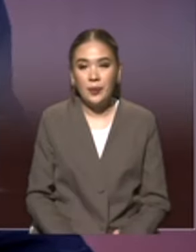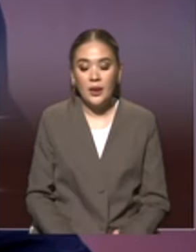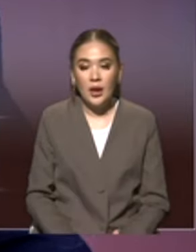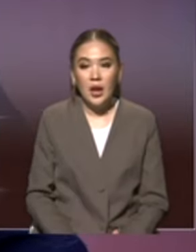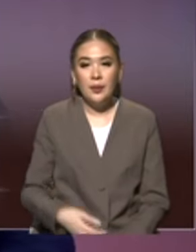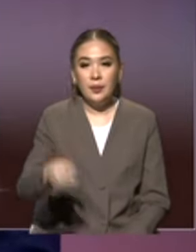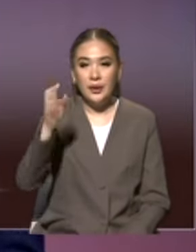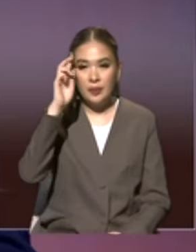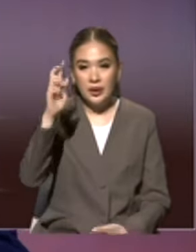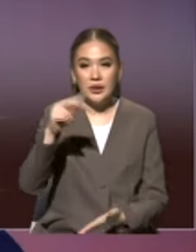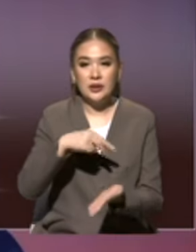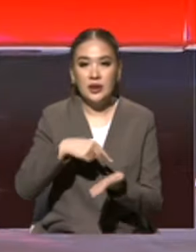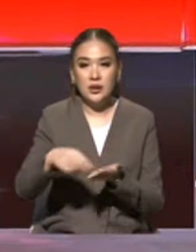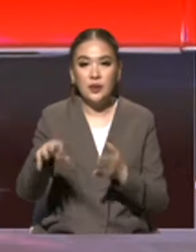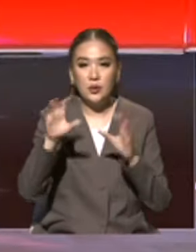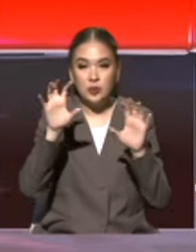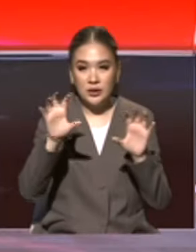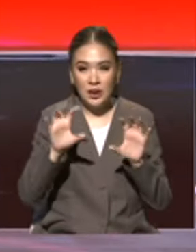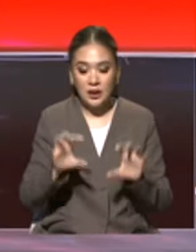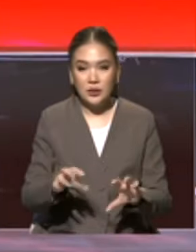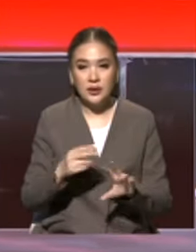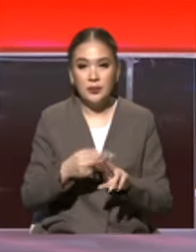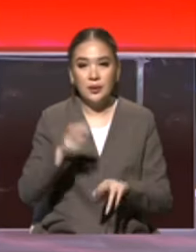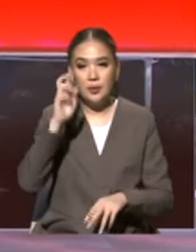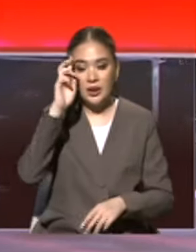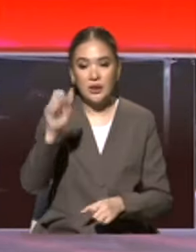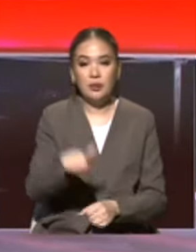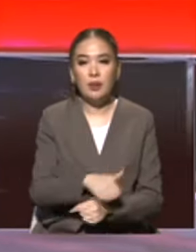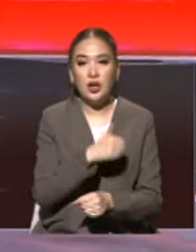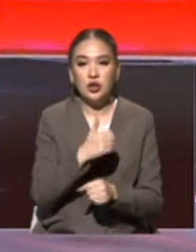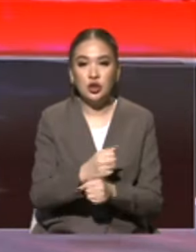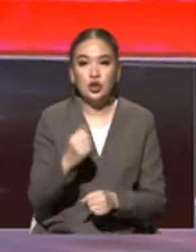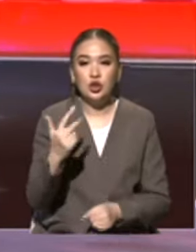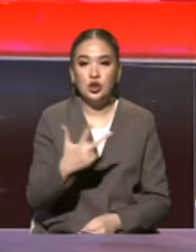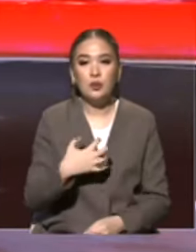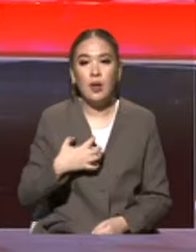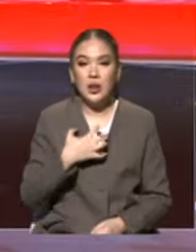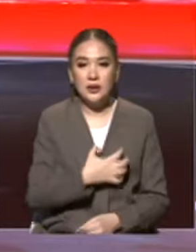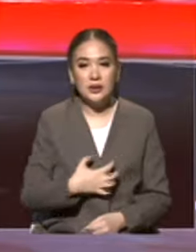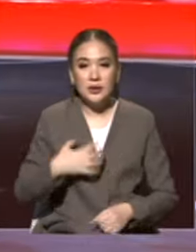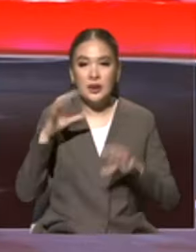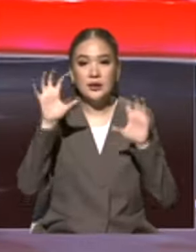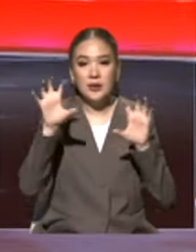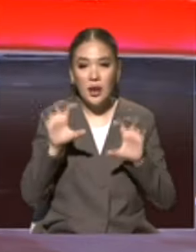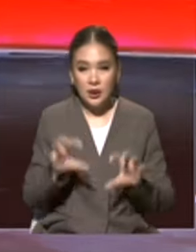мемлекеттік сатып алу заңы, мынау мемлекет басшысы қойған үш маңызды заңның біреуі. Бұл